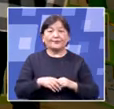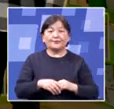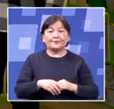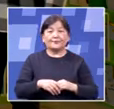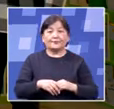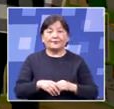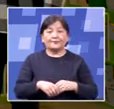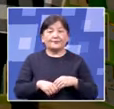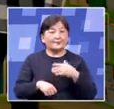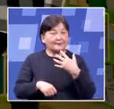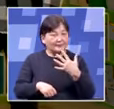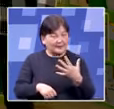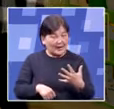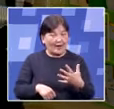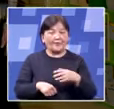4